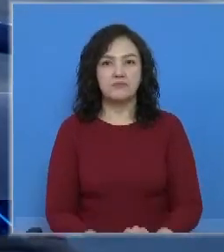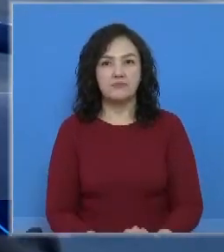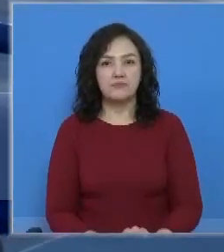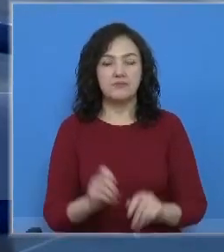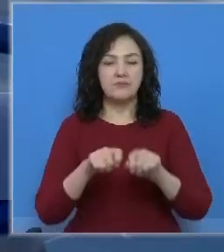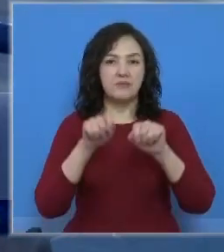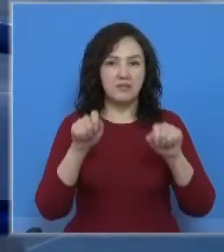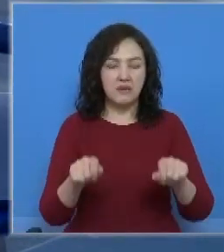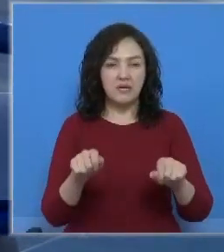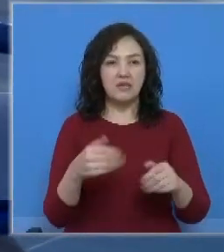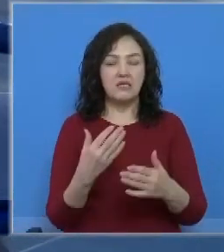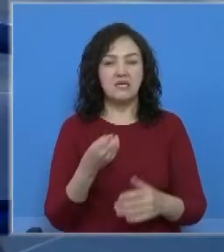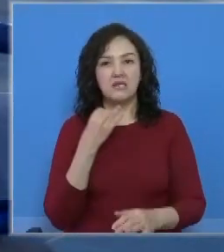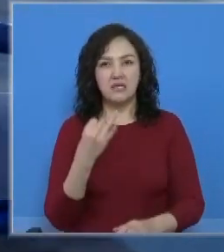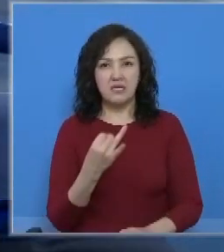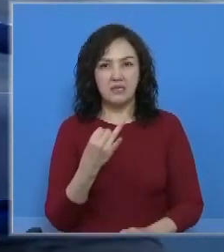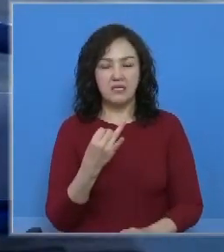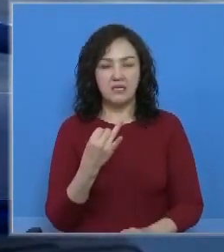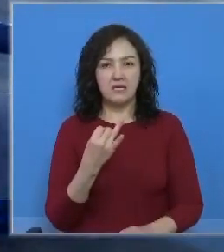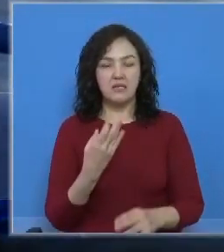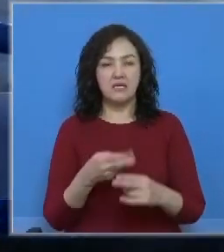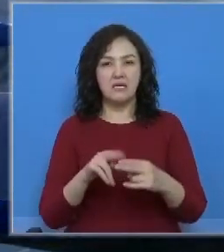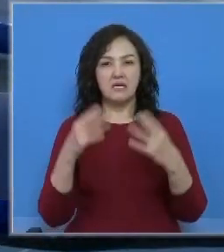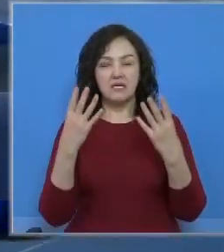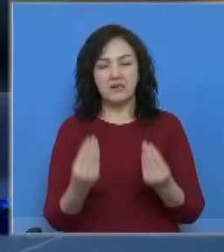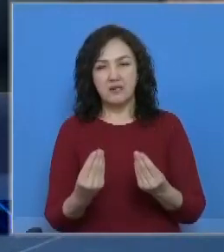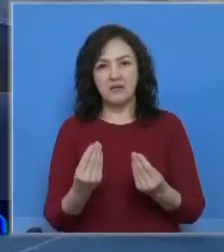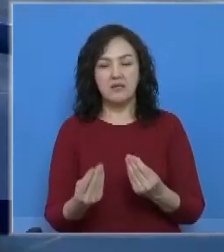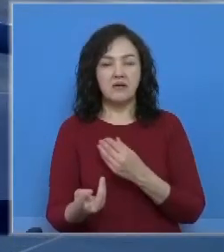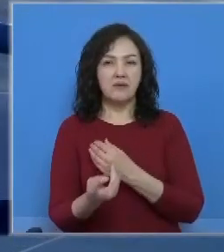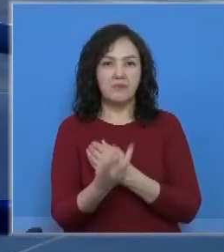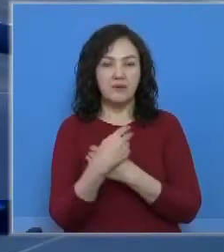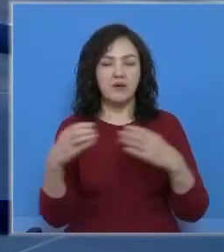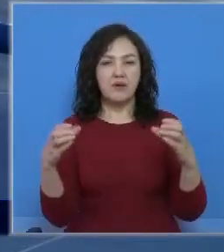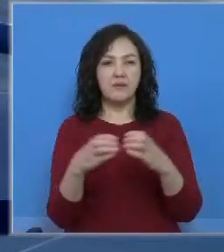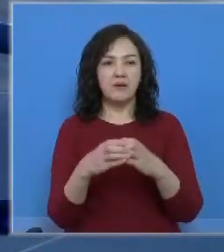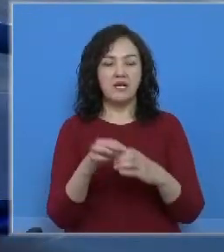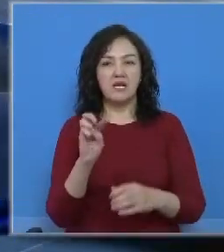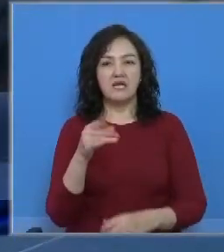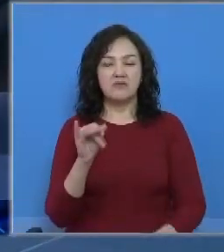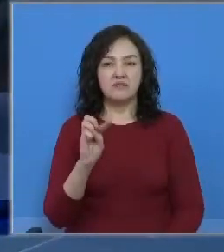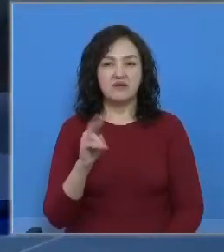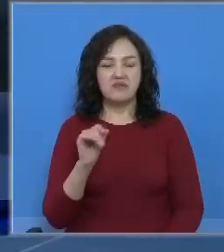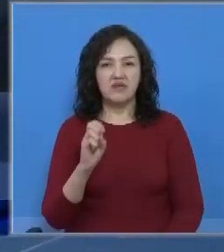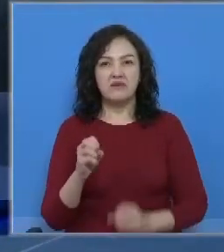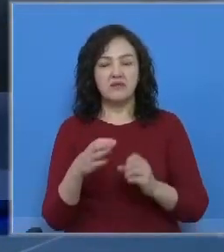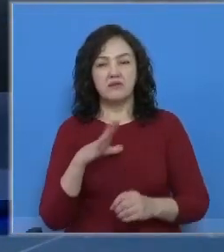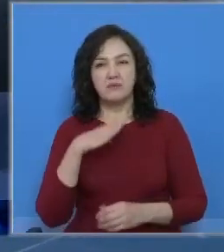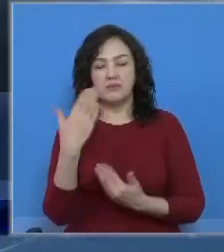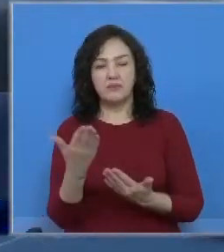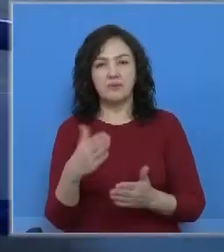открыл секцию бокса ей Вот с этого момента и Ко мне тогда в группу пришел горит Джафаров был 11